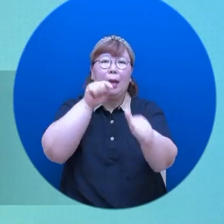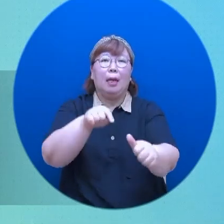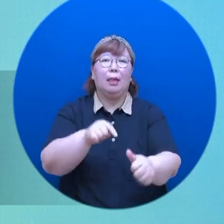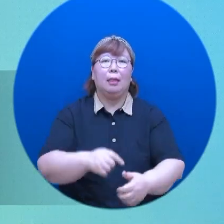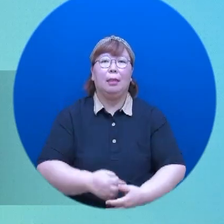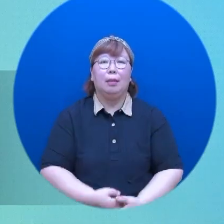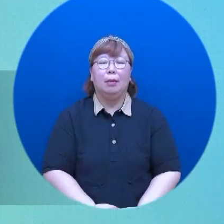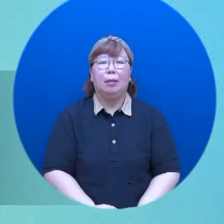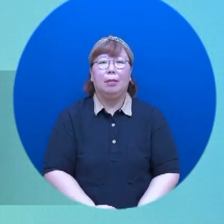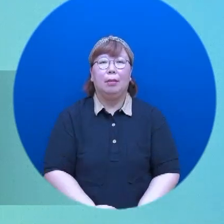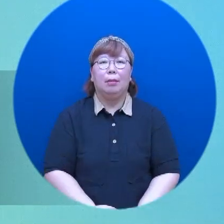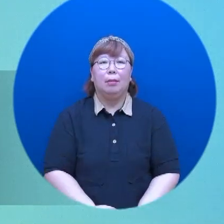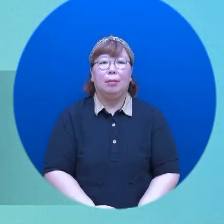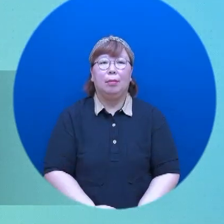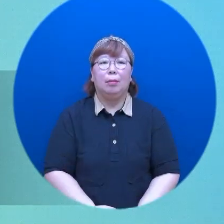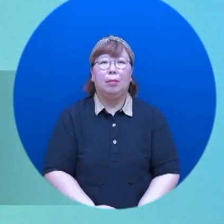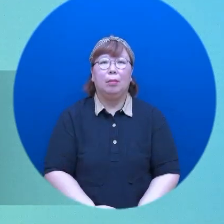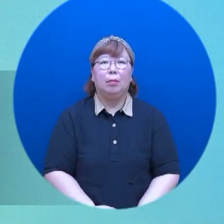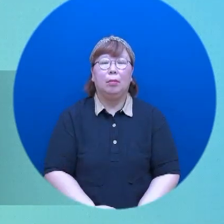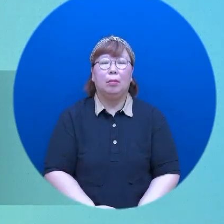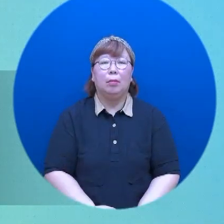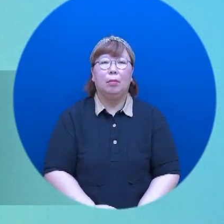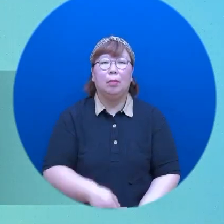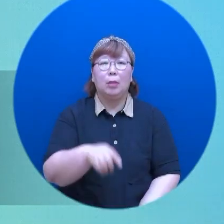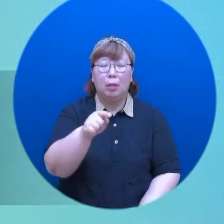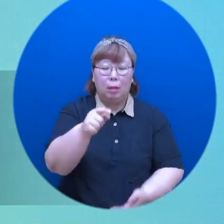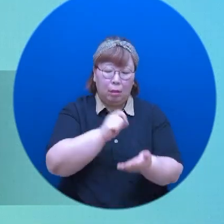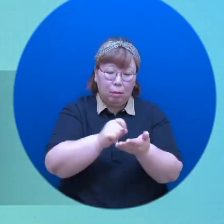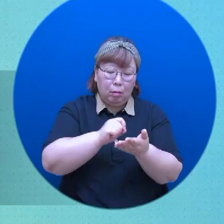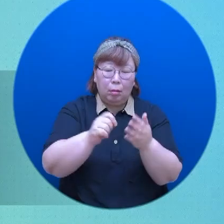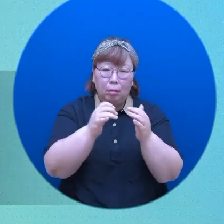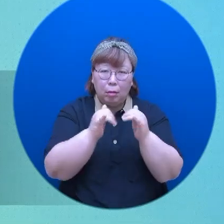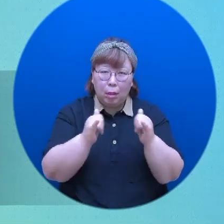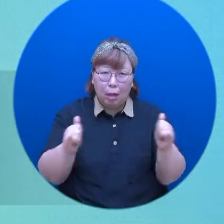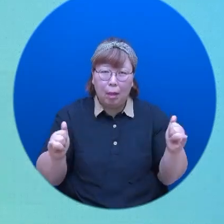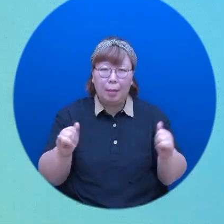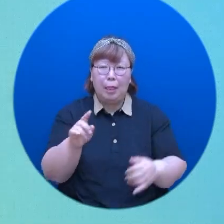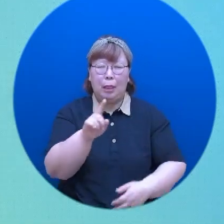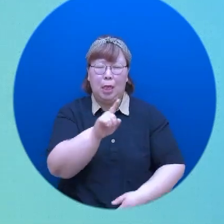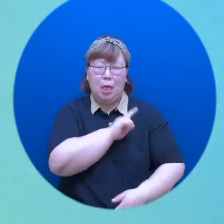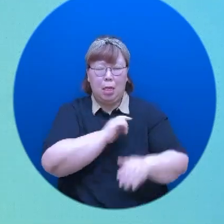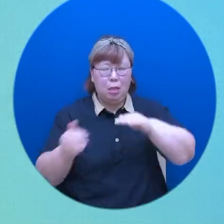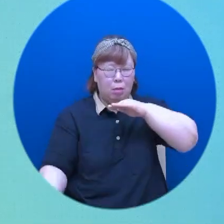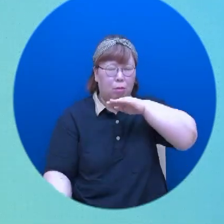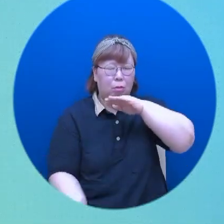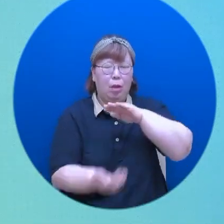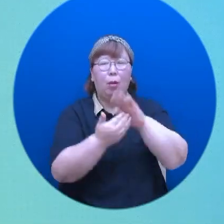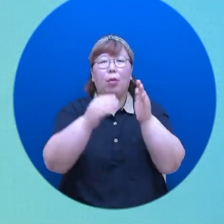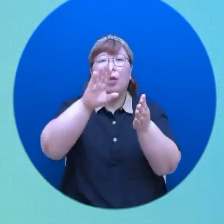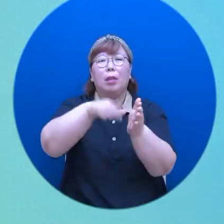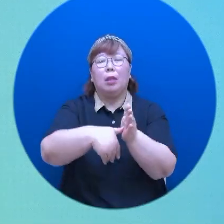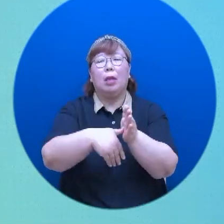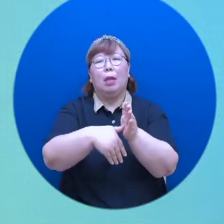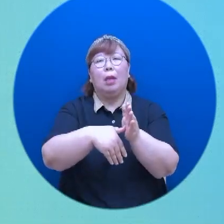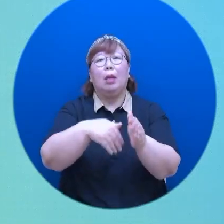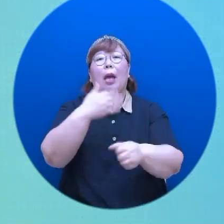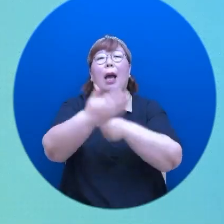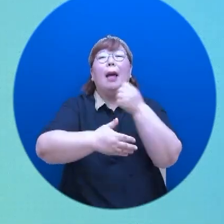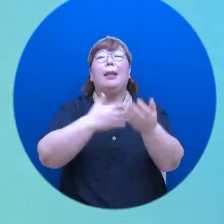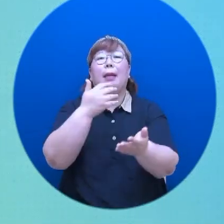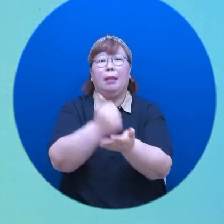감사하라. 이 시편의 기자가 절정에 올려놓은 그 대상은